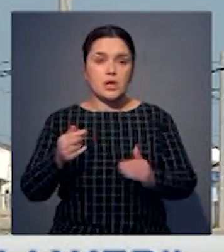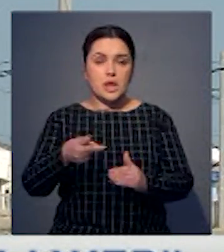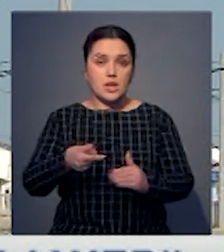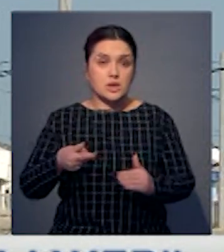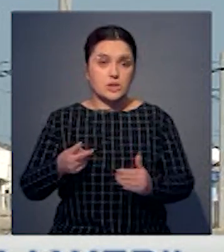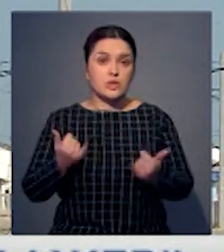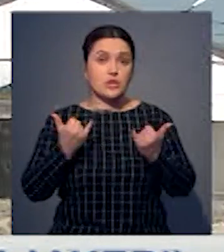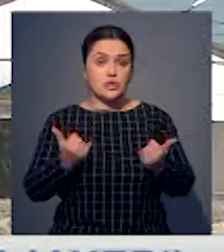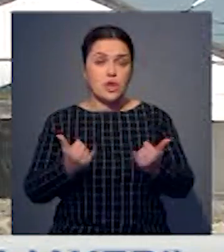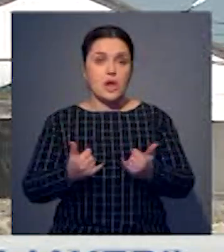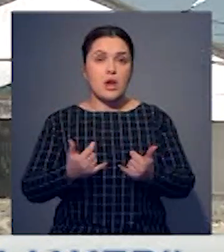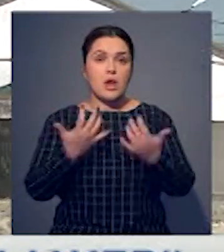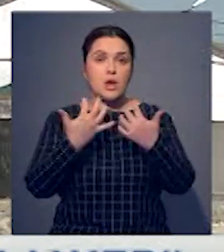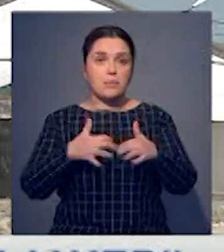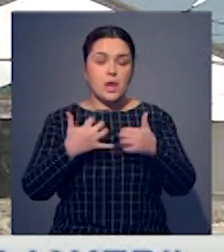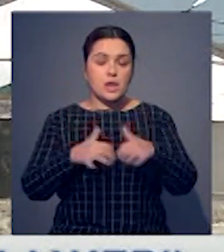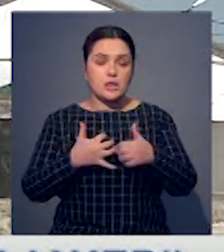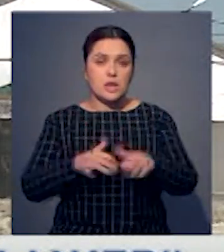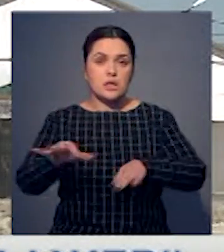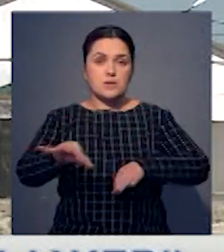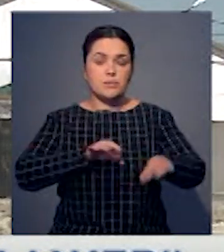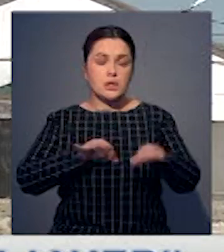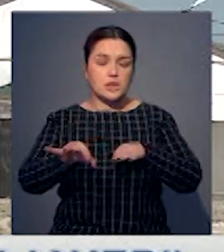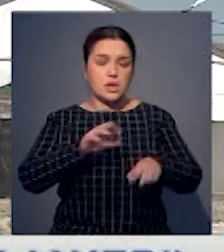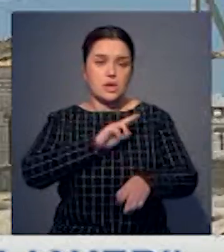коттеджи. Сейчас уже ведутся проектно-сметные работы.